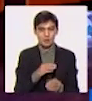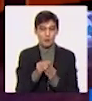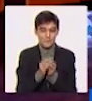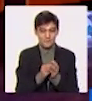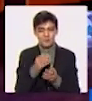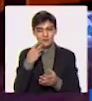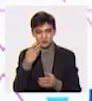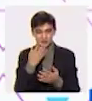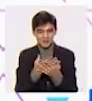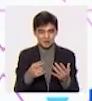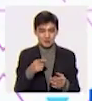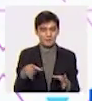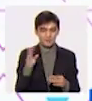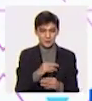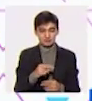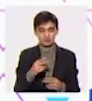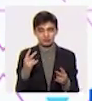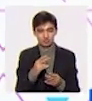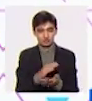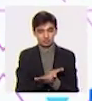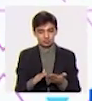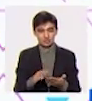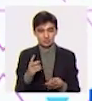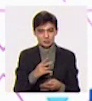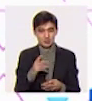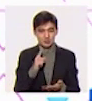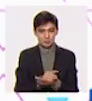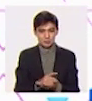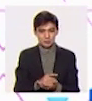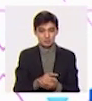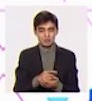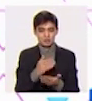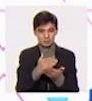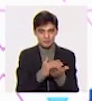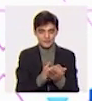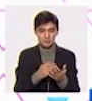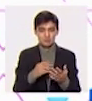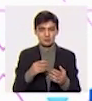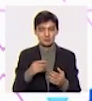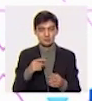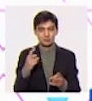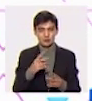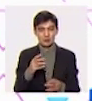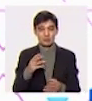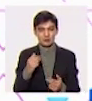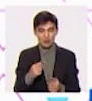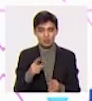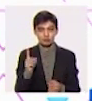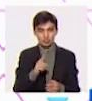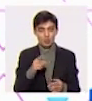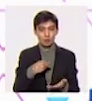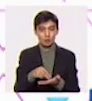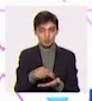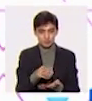фрукты, надо соблюдать санитарные правила. Поэтому, конечно, хоть что вы